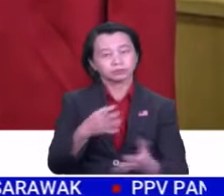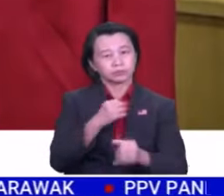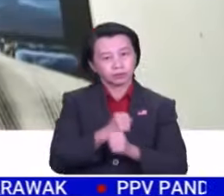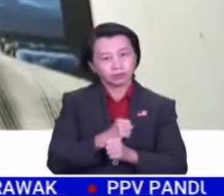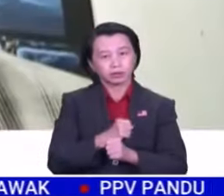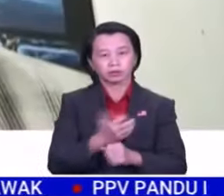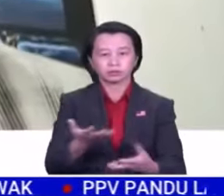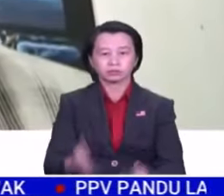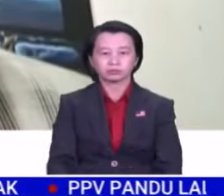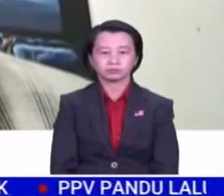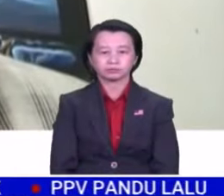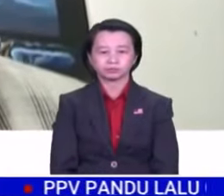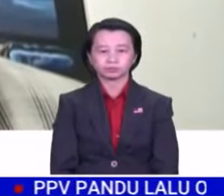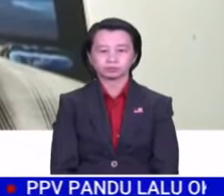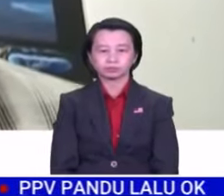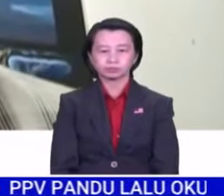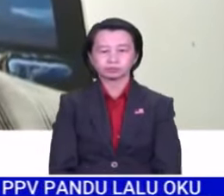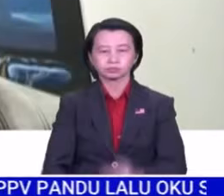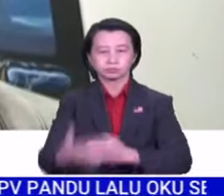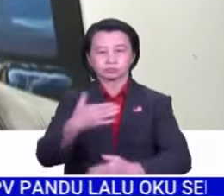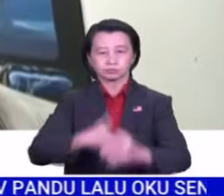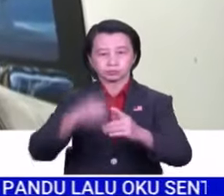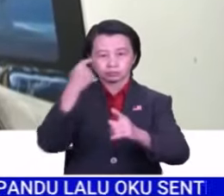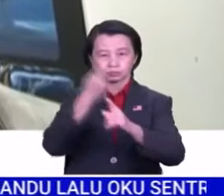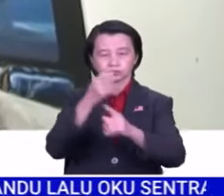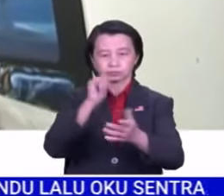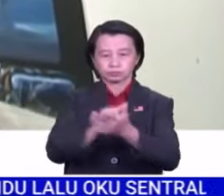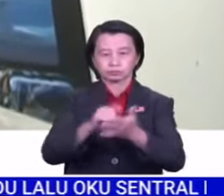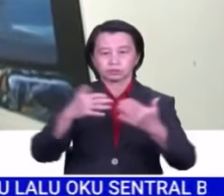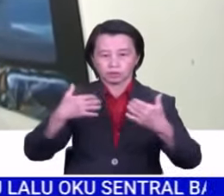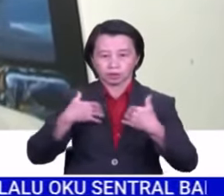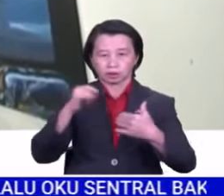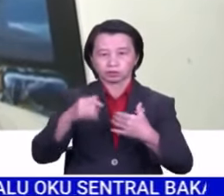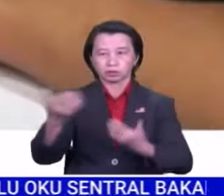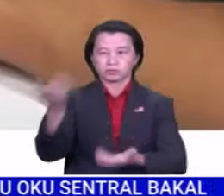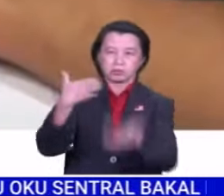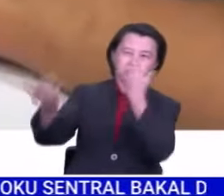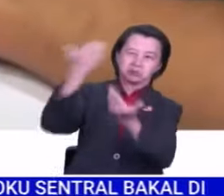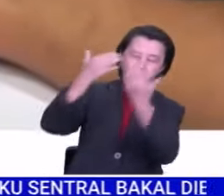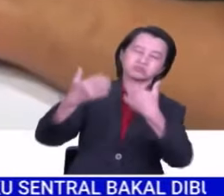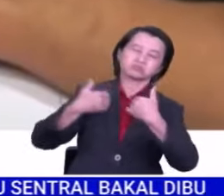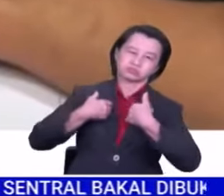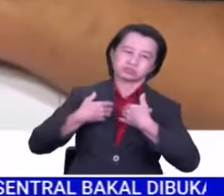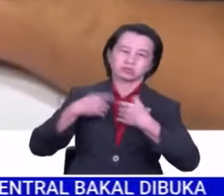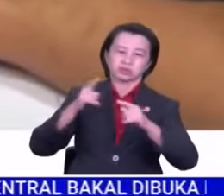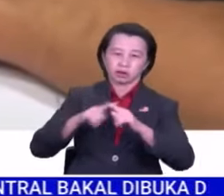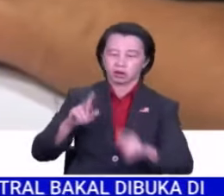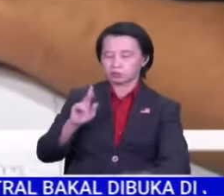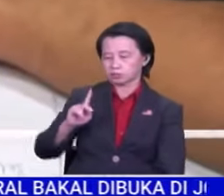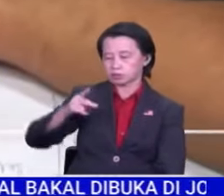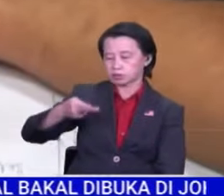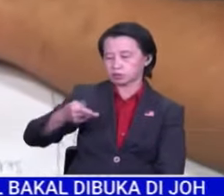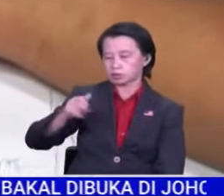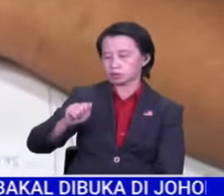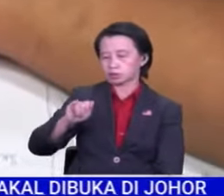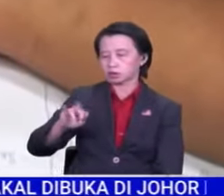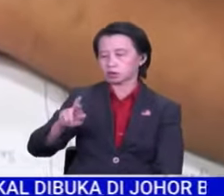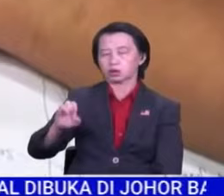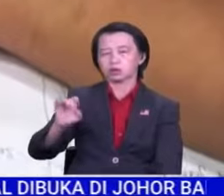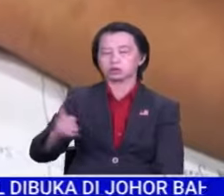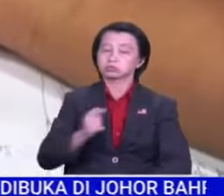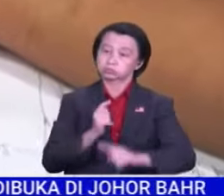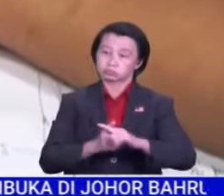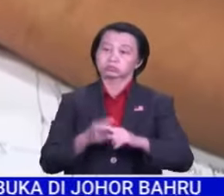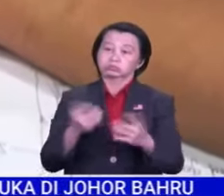dapat. Di sebalik pujian diterima, ada juga yang mengkritik. Namun, Khairul Azlan tetap optimis dan